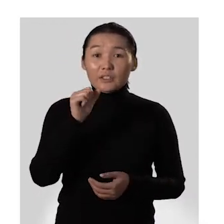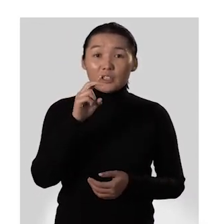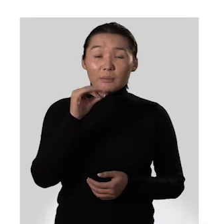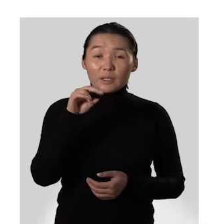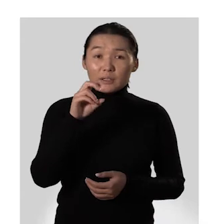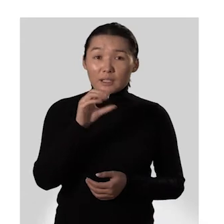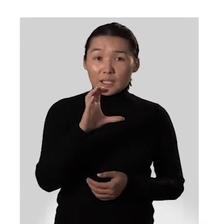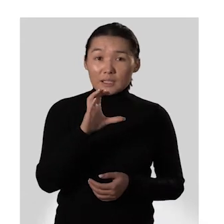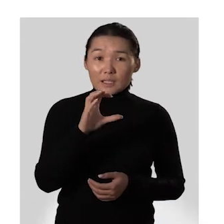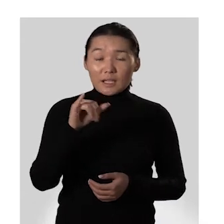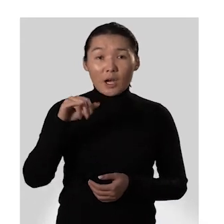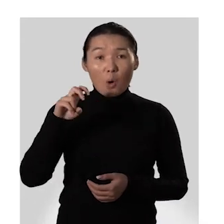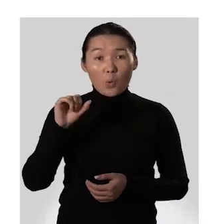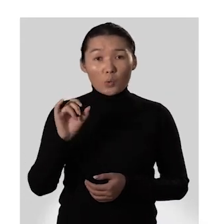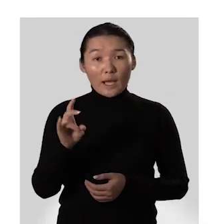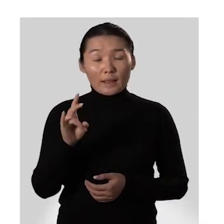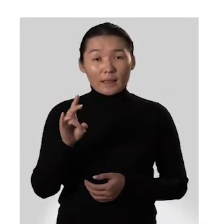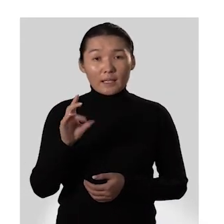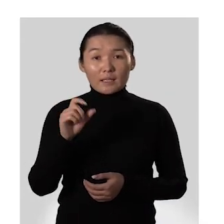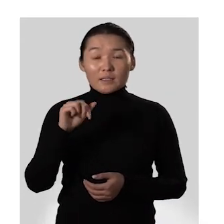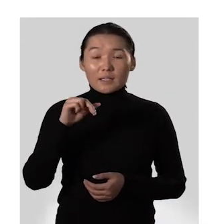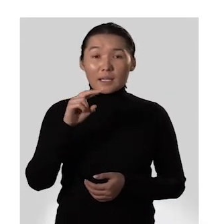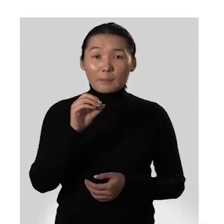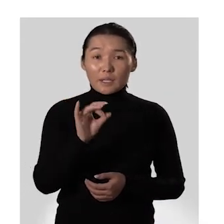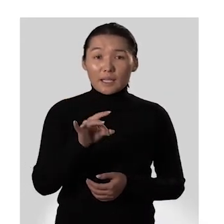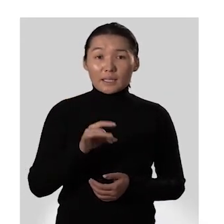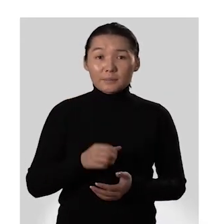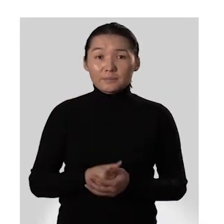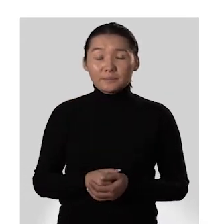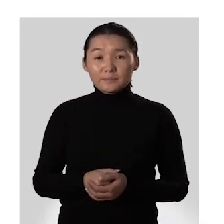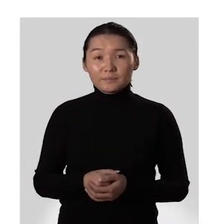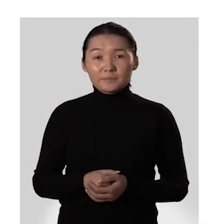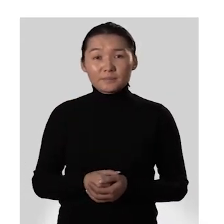Чабендес, улан, саяпкер.